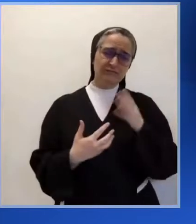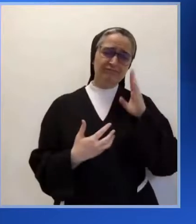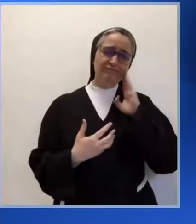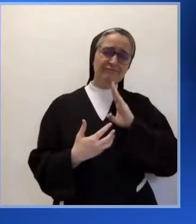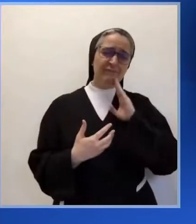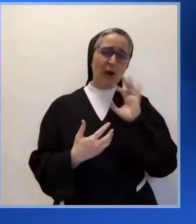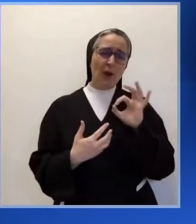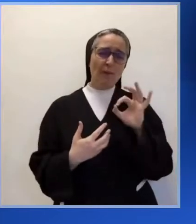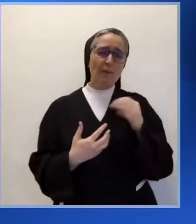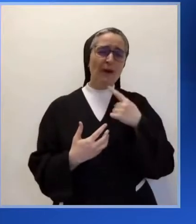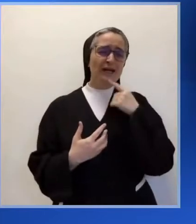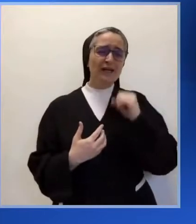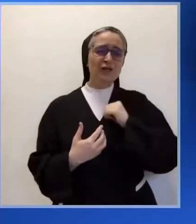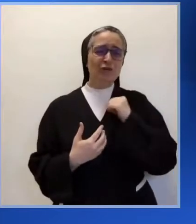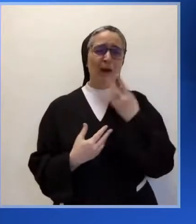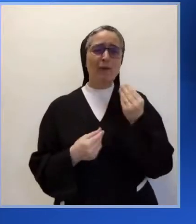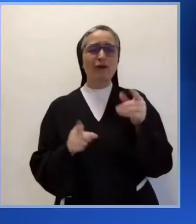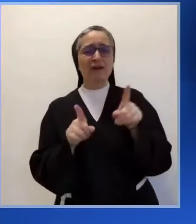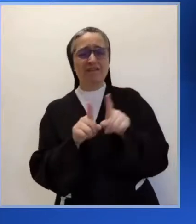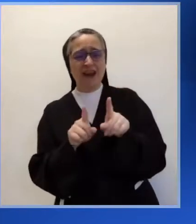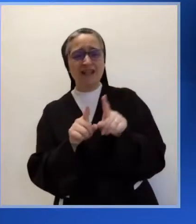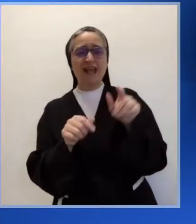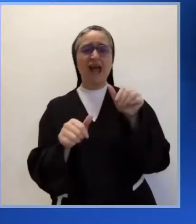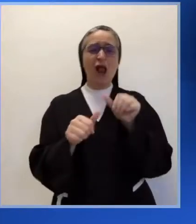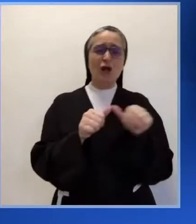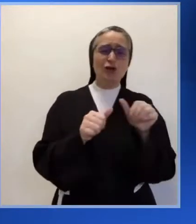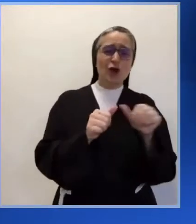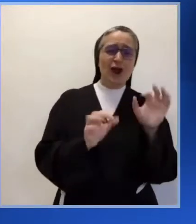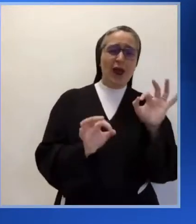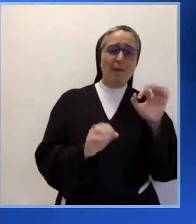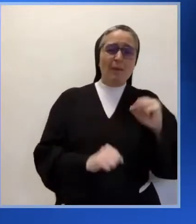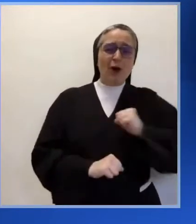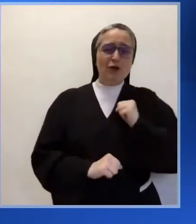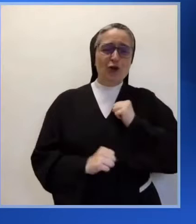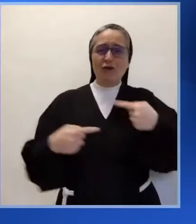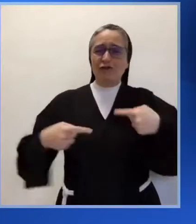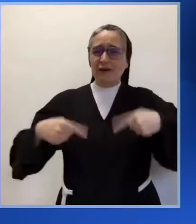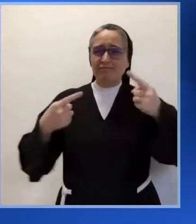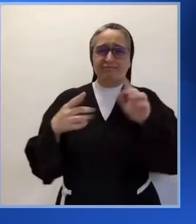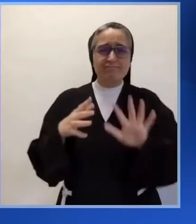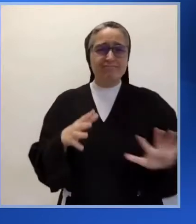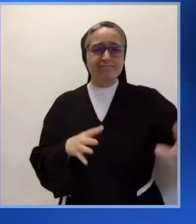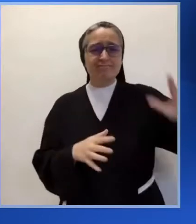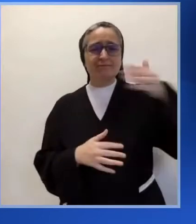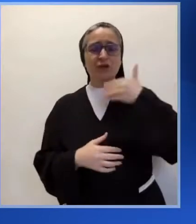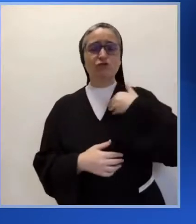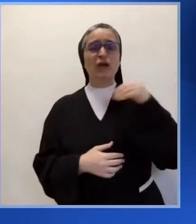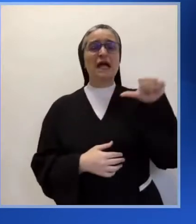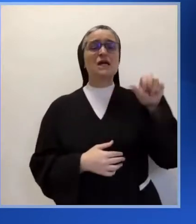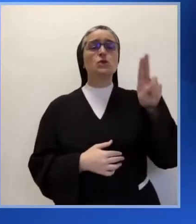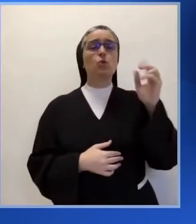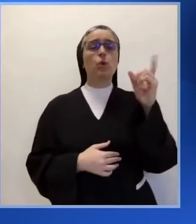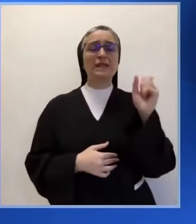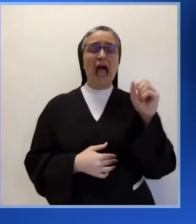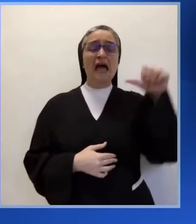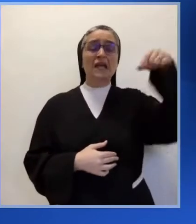sofferenze di tanti fratelli e sorelle che soffrono per i conflitti interni in Sudan e Sud